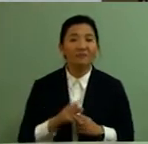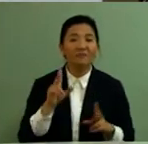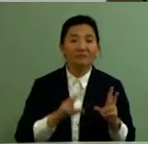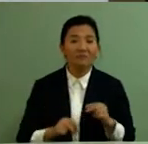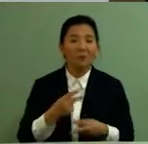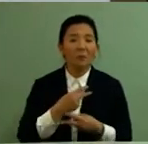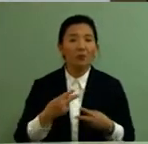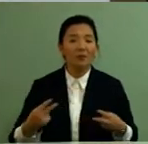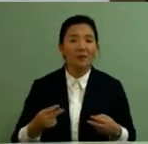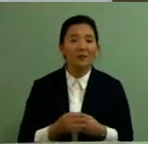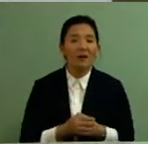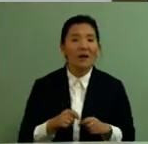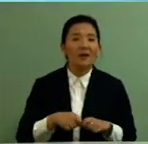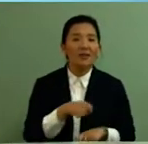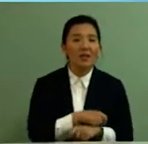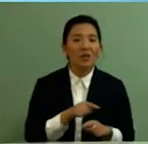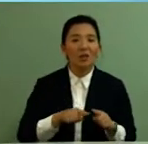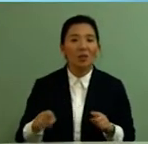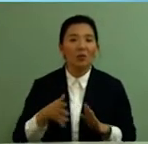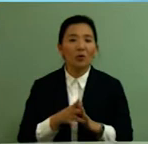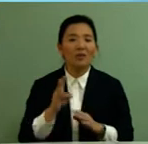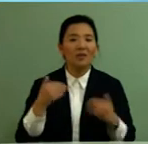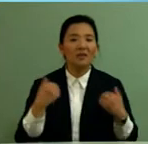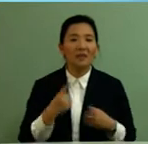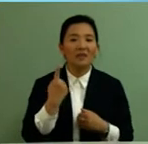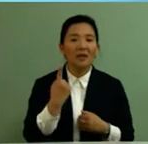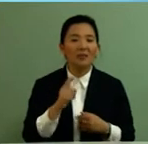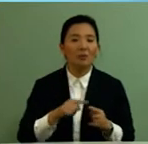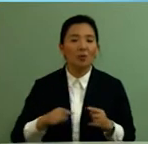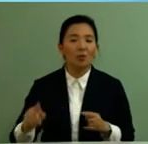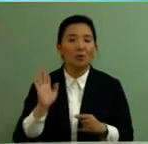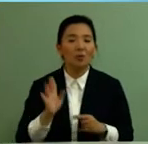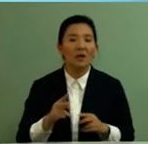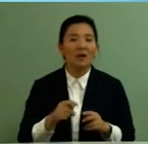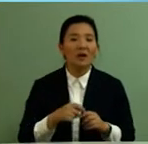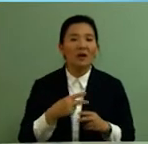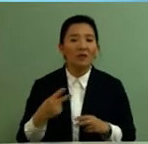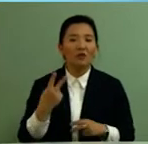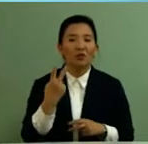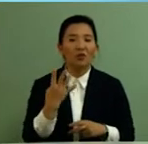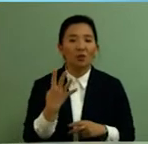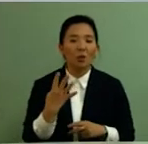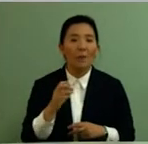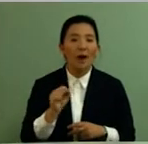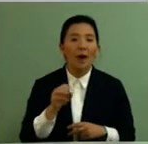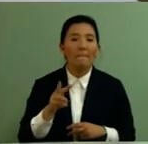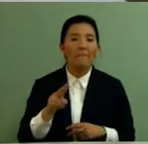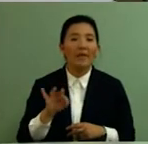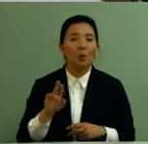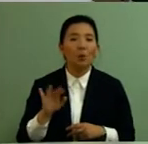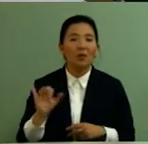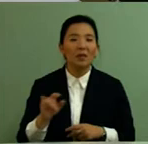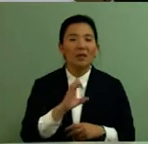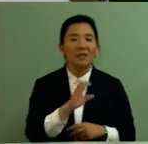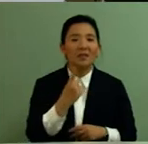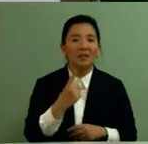Значит, получается, расстояние, пройденное телом за один период, будет равен 4 амплитудам. Я напишу так, S1